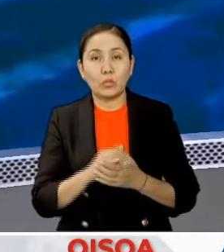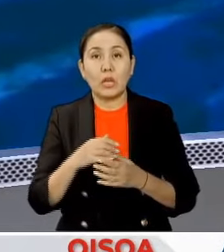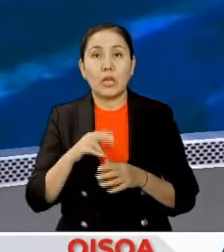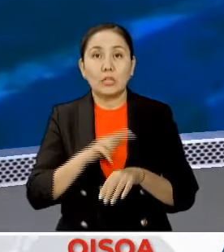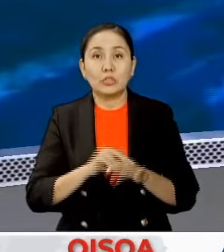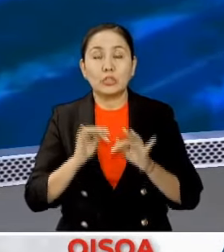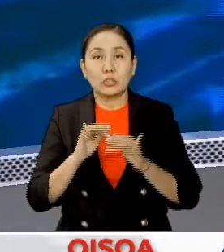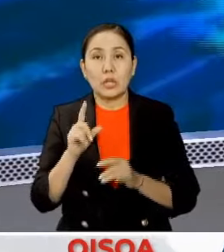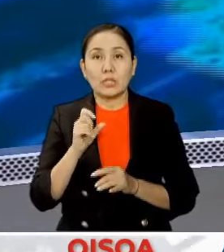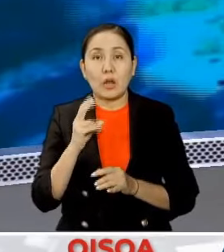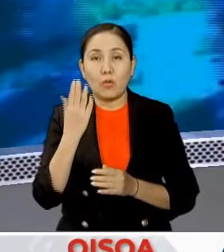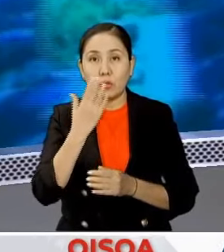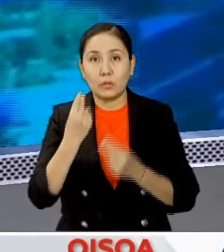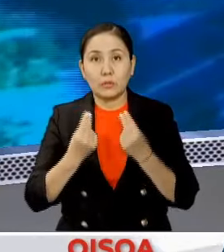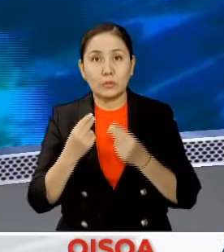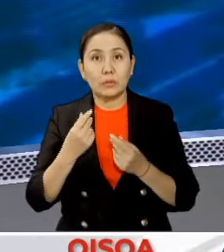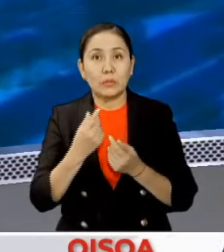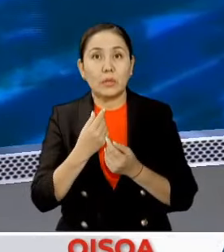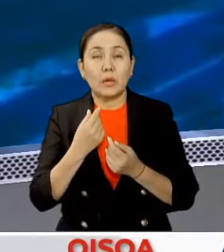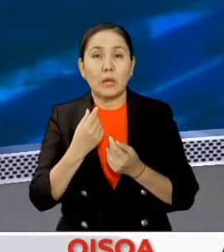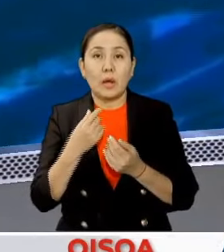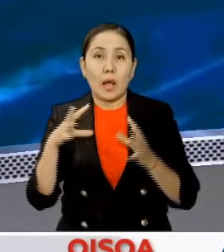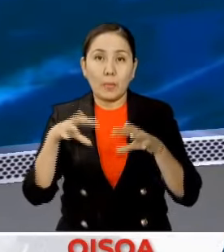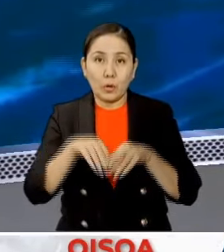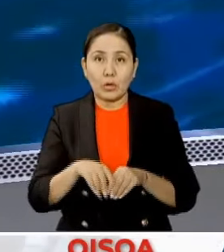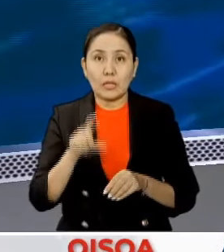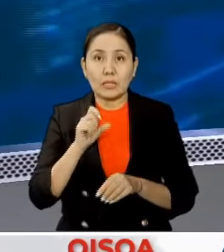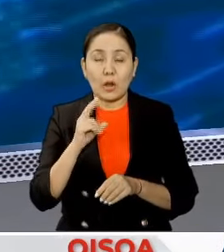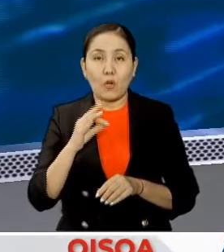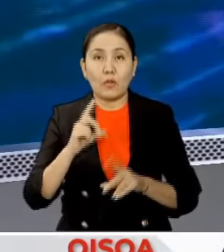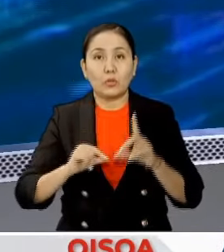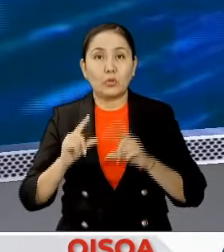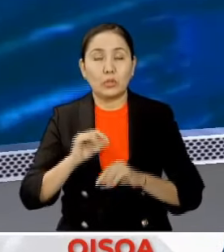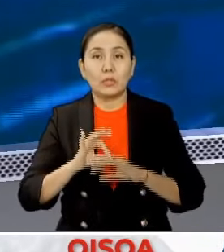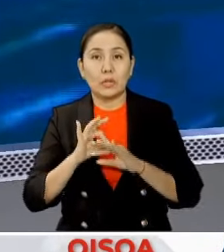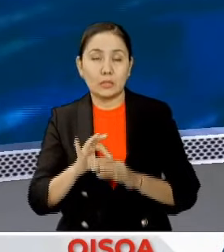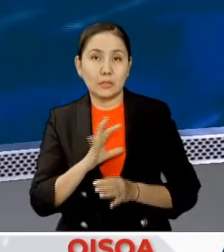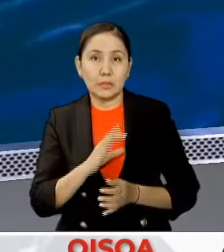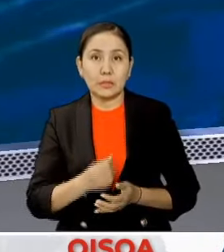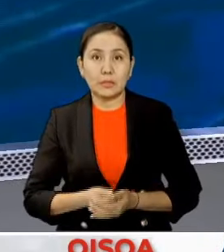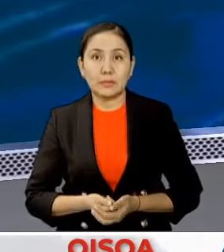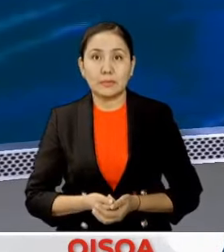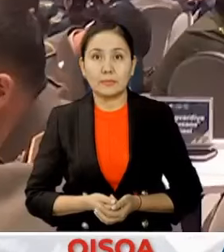vazirligi va Zakovat intellektual klubi hamkorligida Zakovat turniri tashkil etildi.